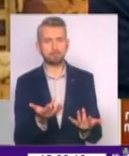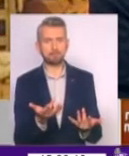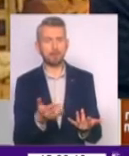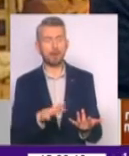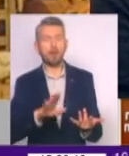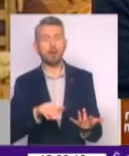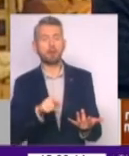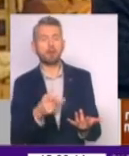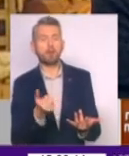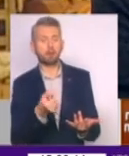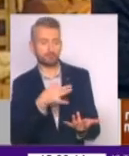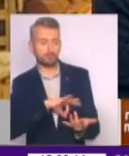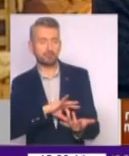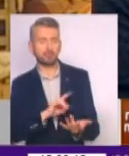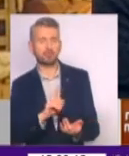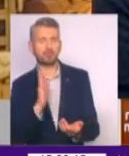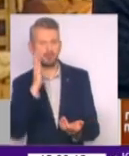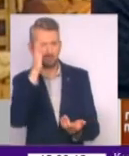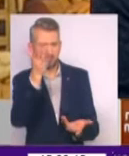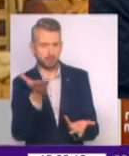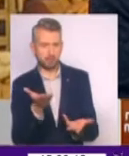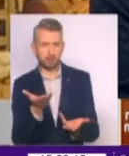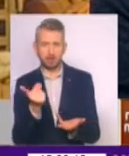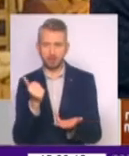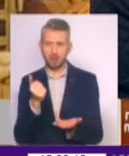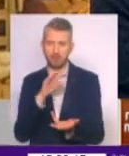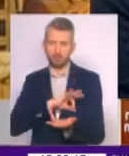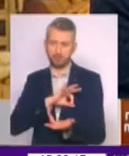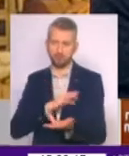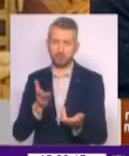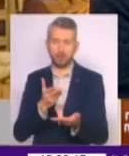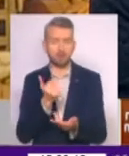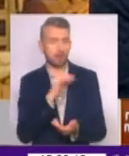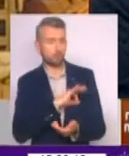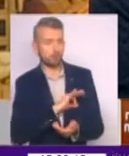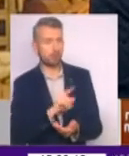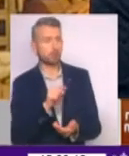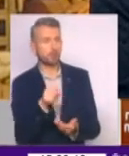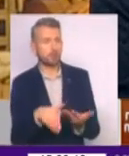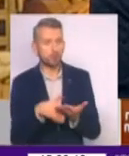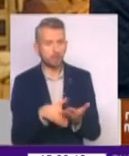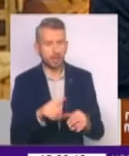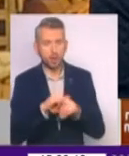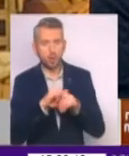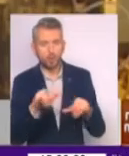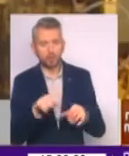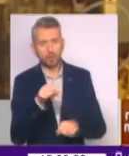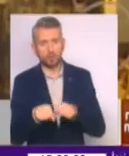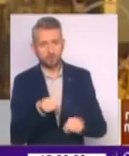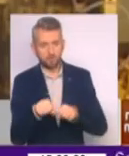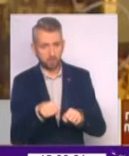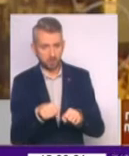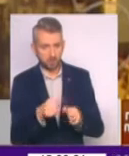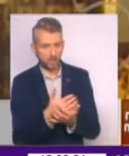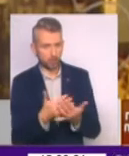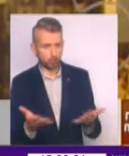потім віддалені якісь дивіденди від того, що він посприяє розвитку велоінфраструктури в